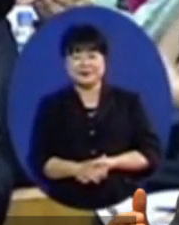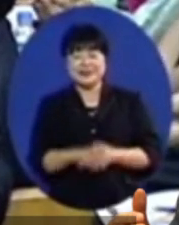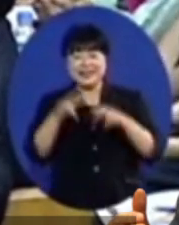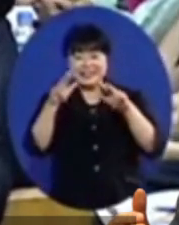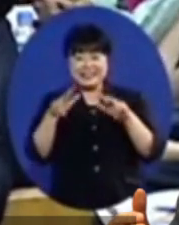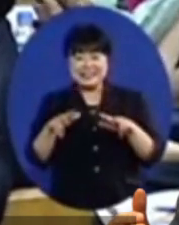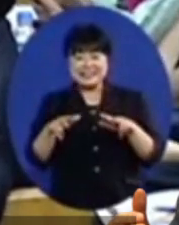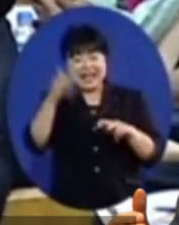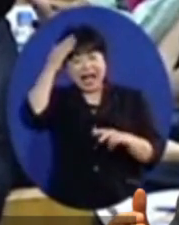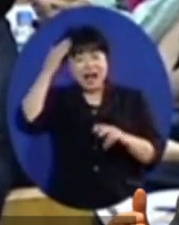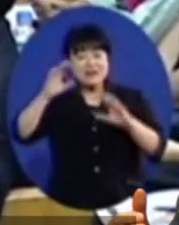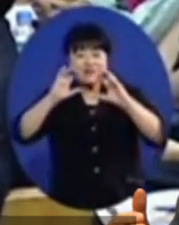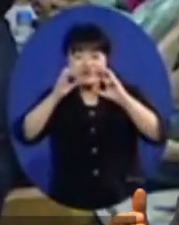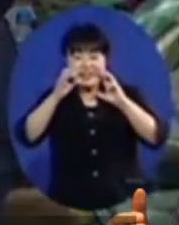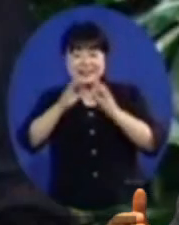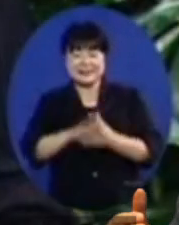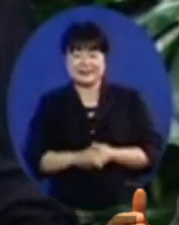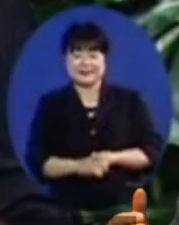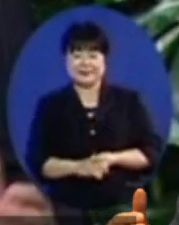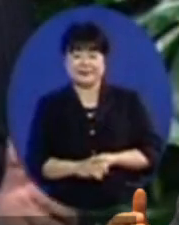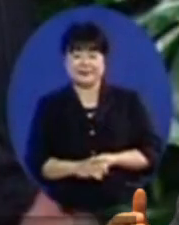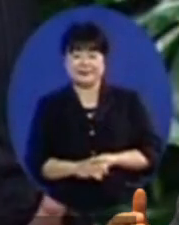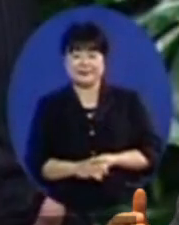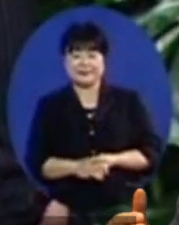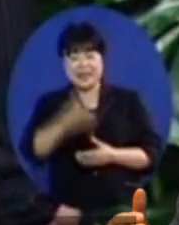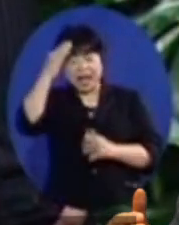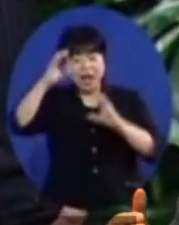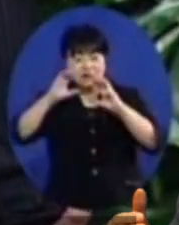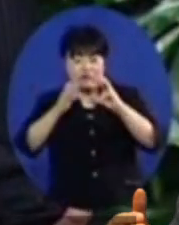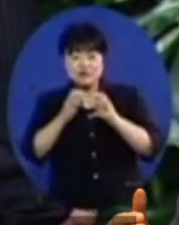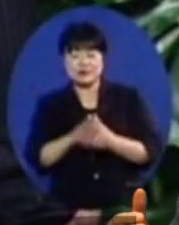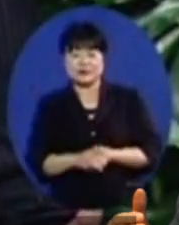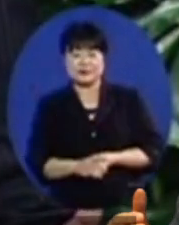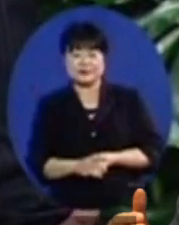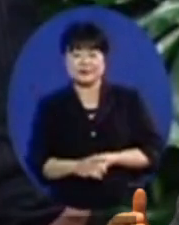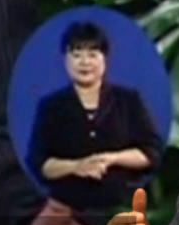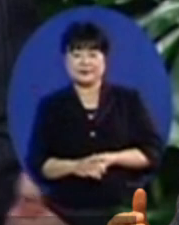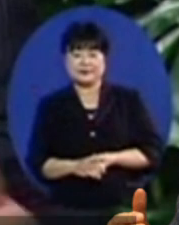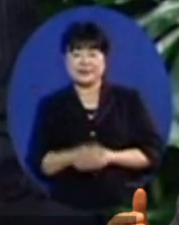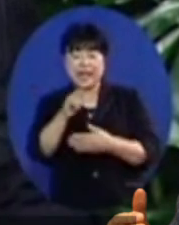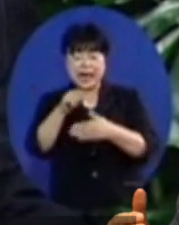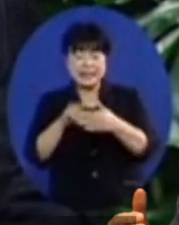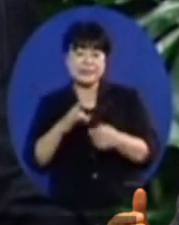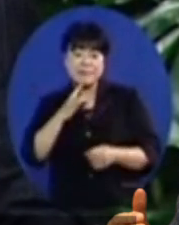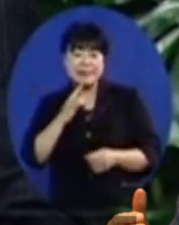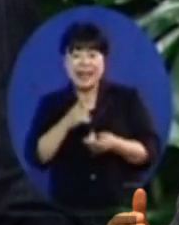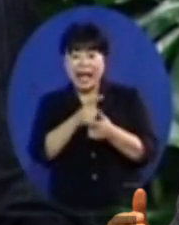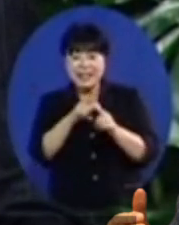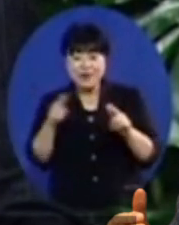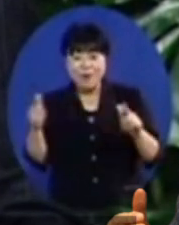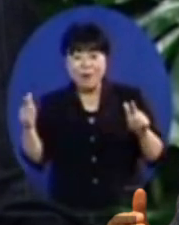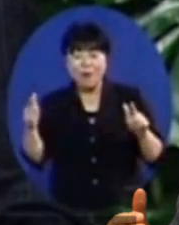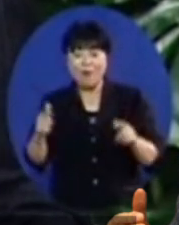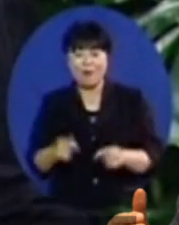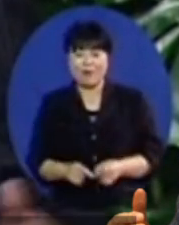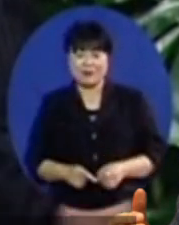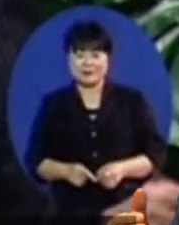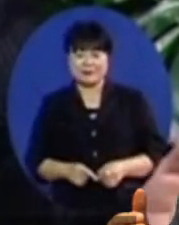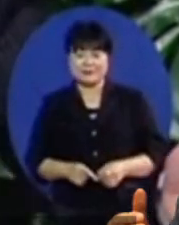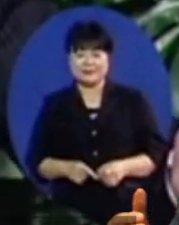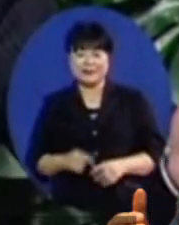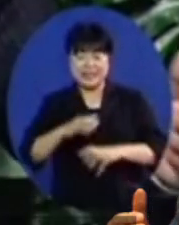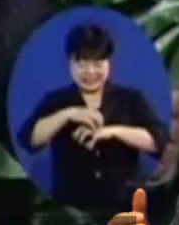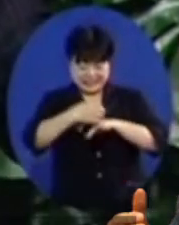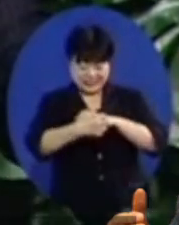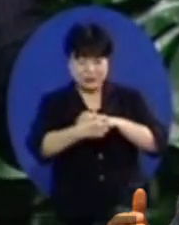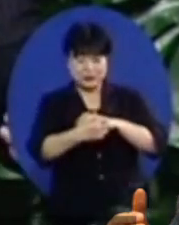이제는 우리 대한민국이 대한민국 안에서 뭘 하는 것을 생각하면 안 돼요.